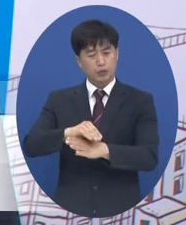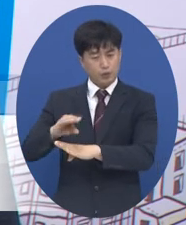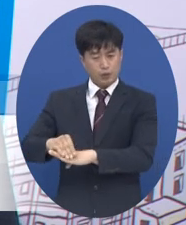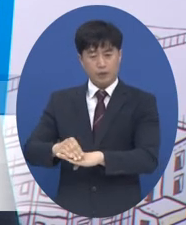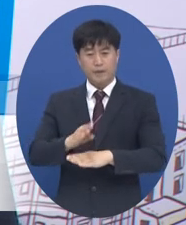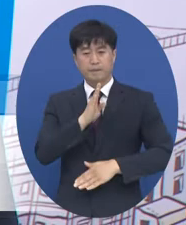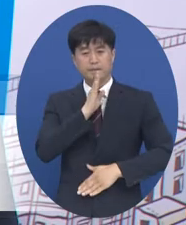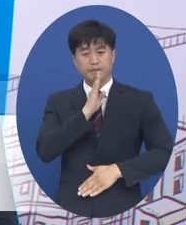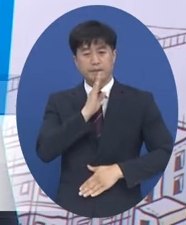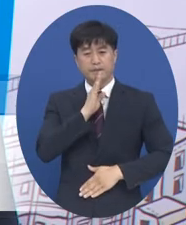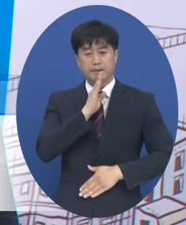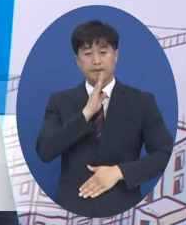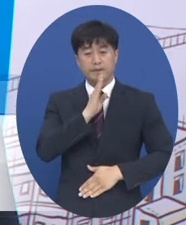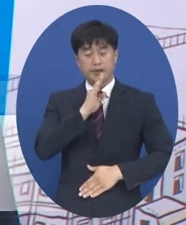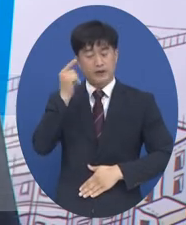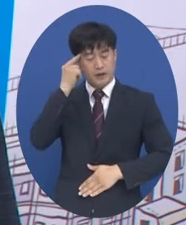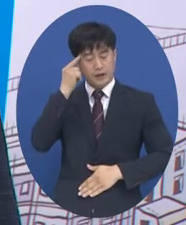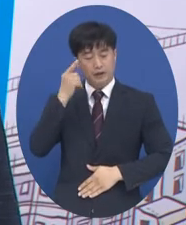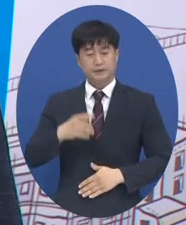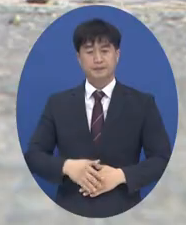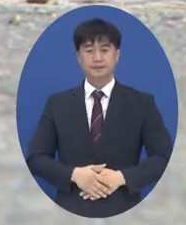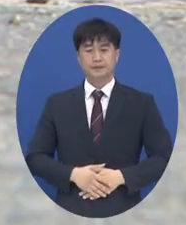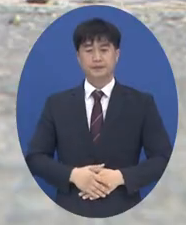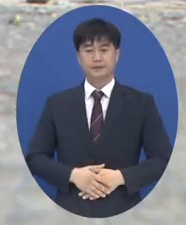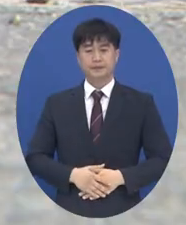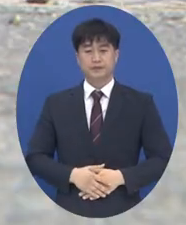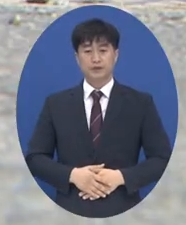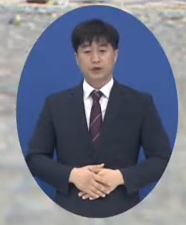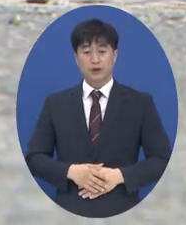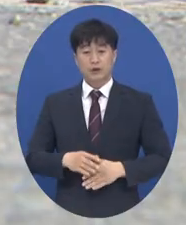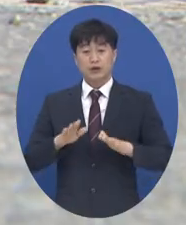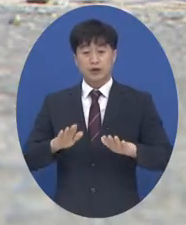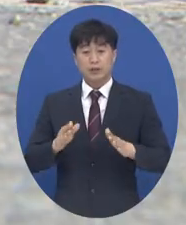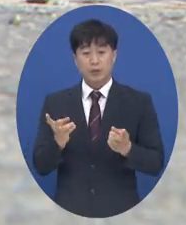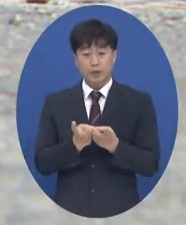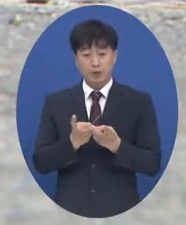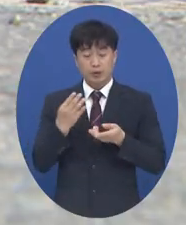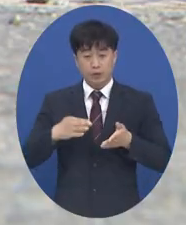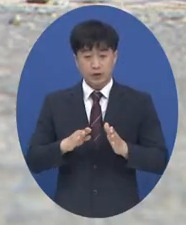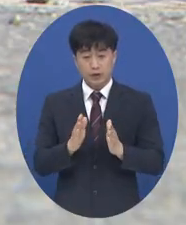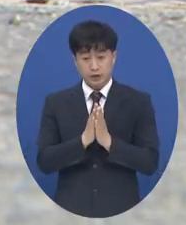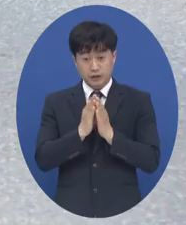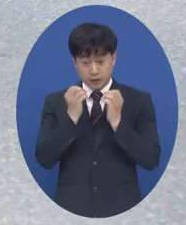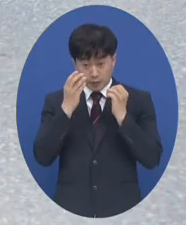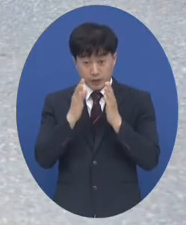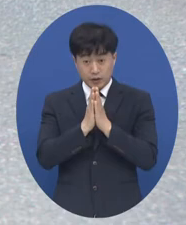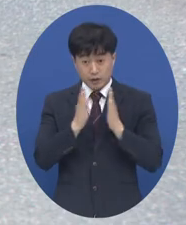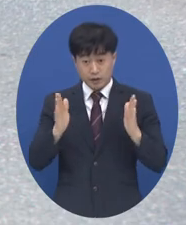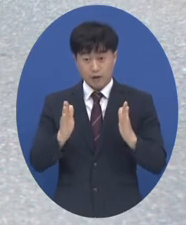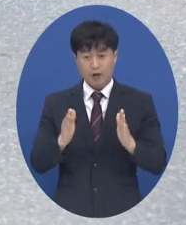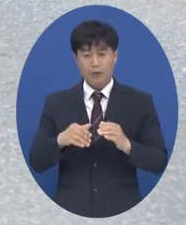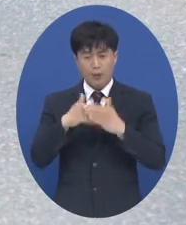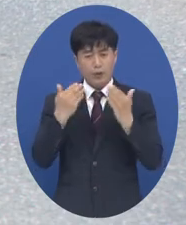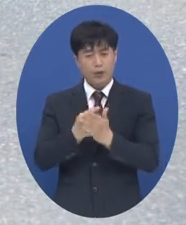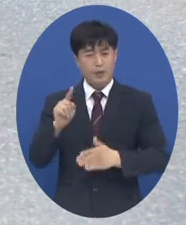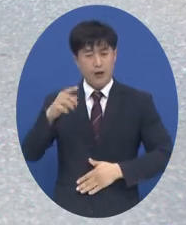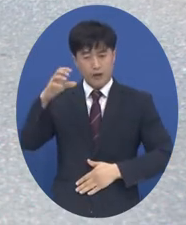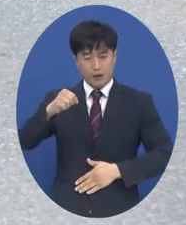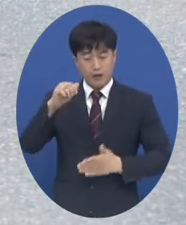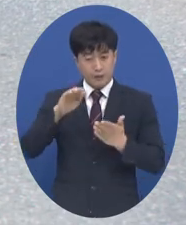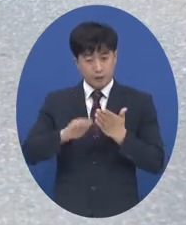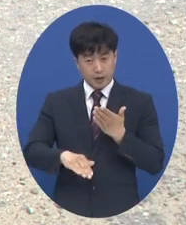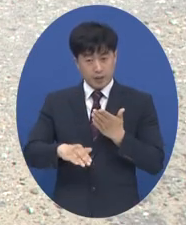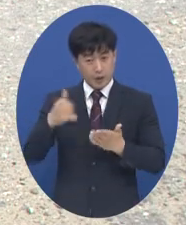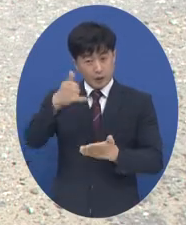합리적이고 당연한 생각을 해봅니다 도는 이번 단어를 토가 새로 발주하는 모든 100억원 미만 00 컷을